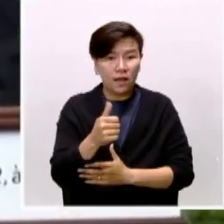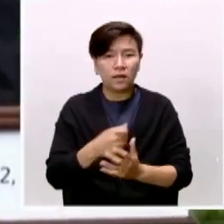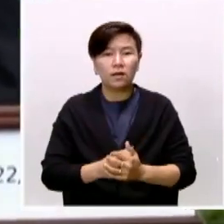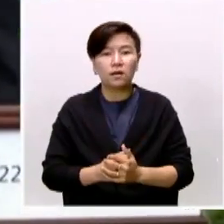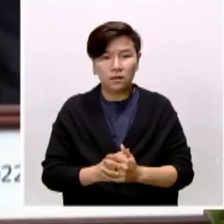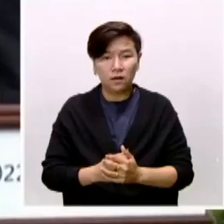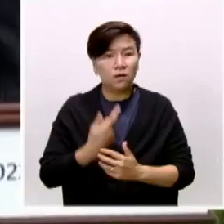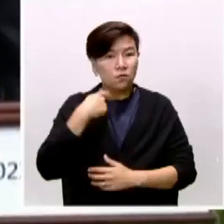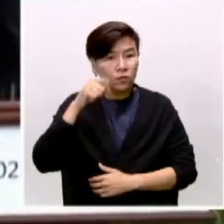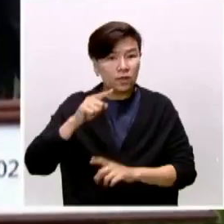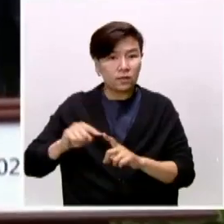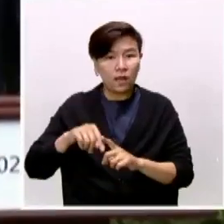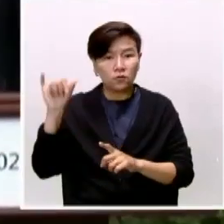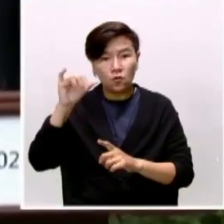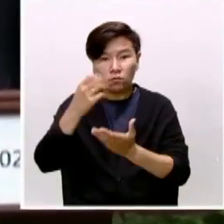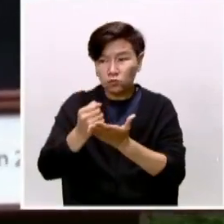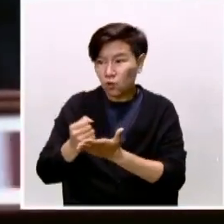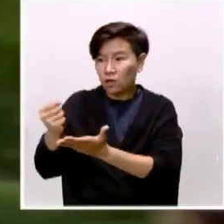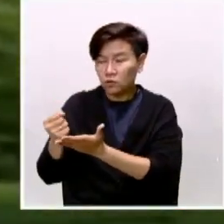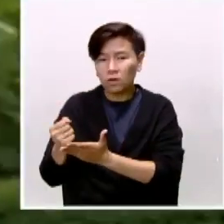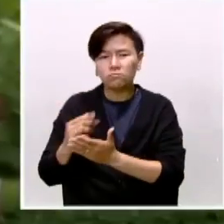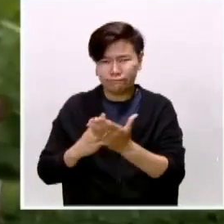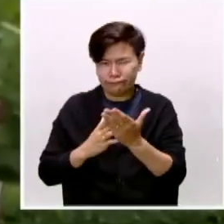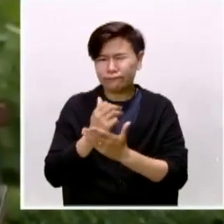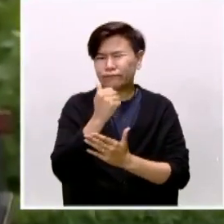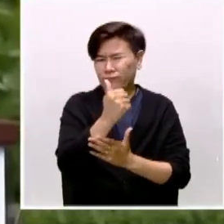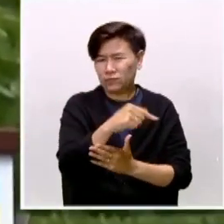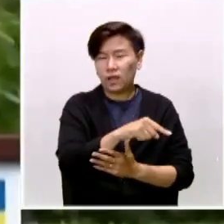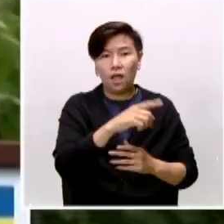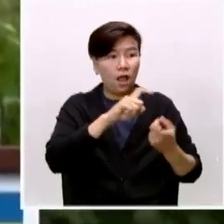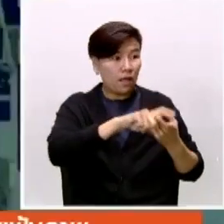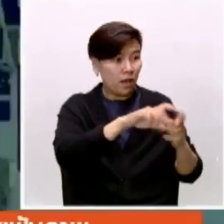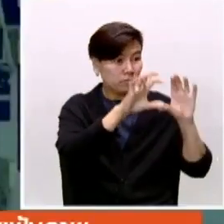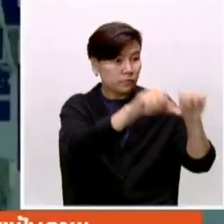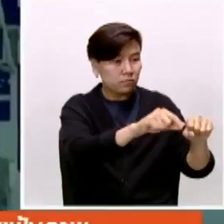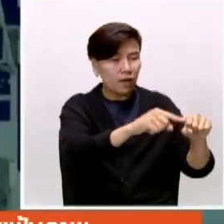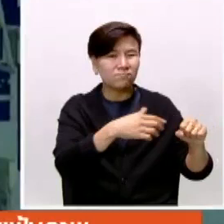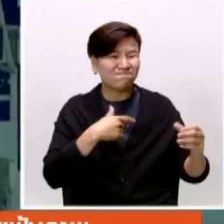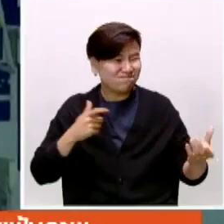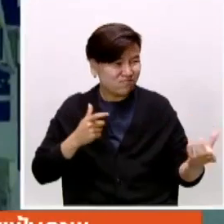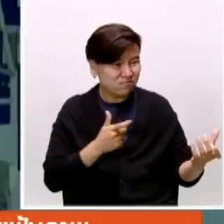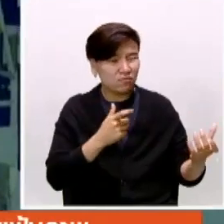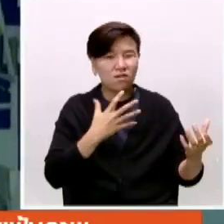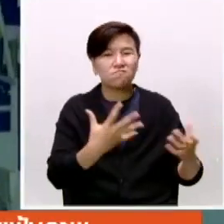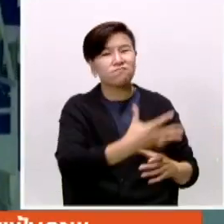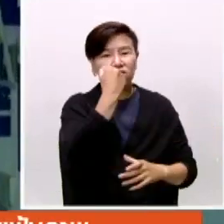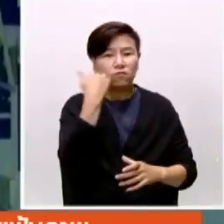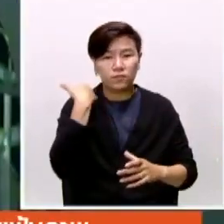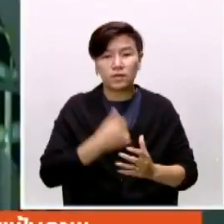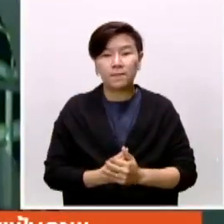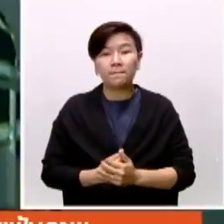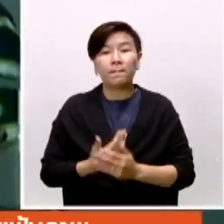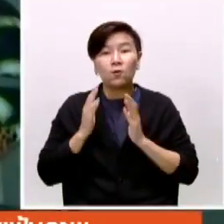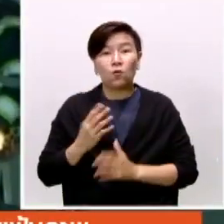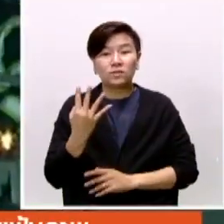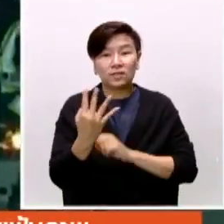ได้รับอาวุธจากชาติตะวันตกมากเท่าไหร่ก็จะสามารถปลดปล่อยดินแดนที่ถูกรัสเซียครอบครองได้เร็วเท่านั้นนะคะนอกจากนี้เซเลนสกี้ก็ยังเรียกร้องให้4